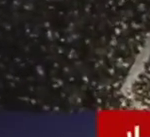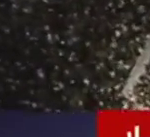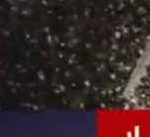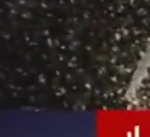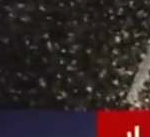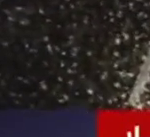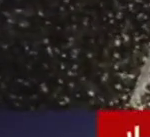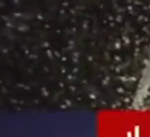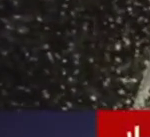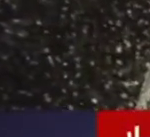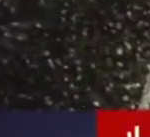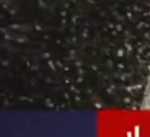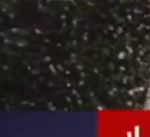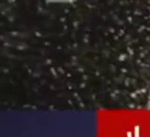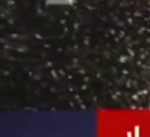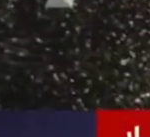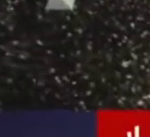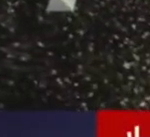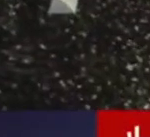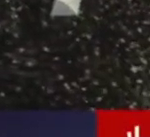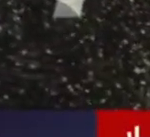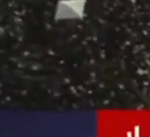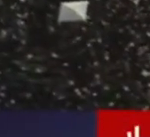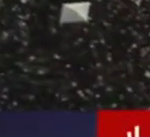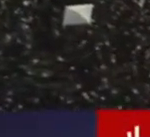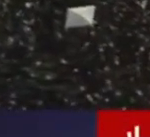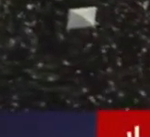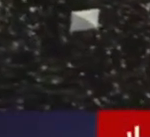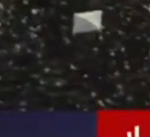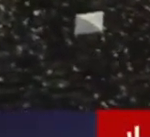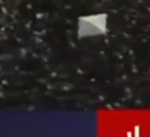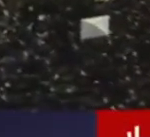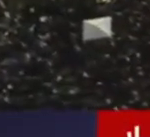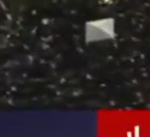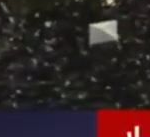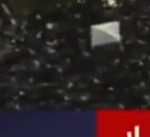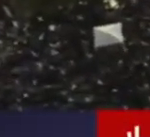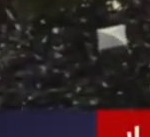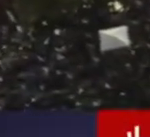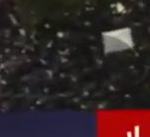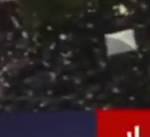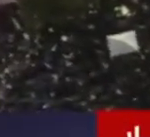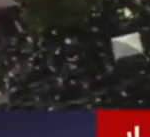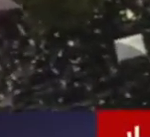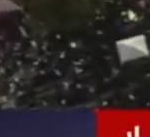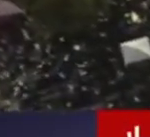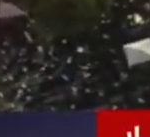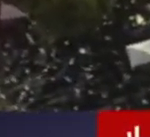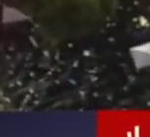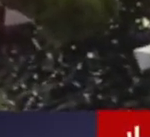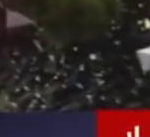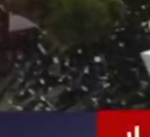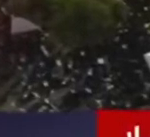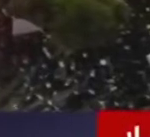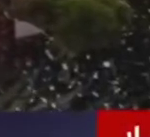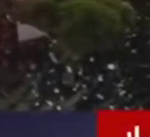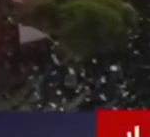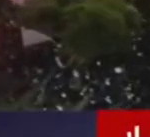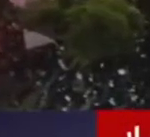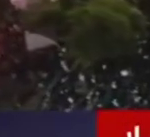كما قال وزير الدفاع مقاتلون يعطون افضل